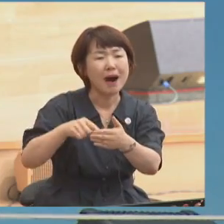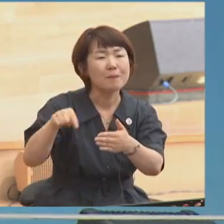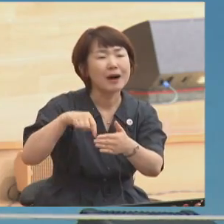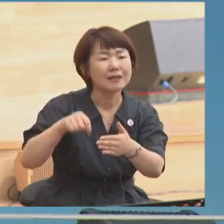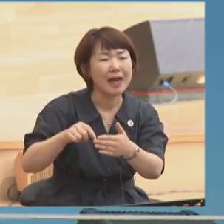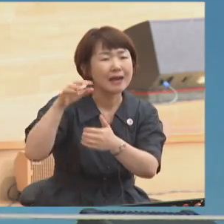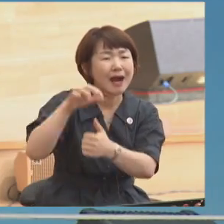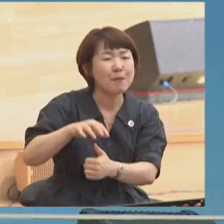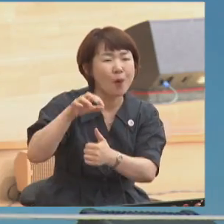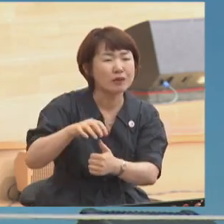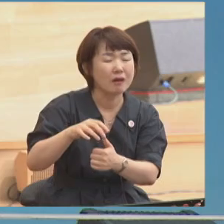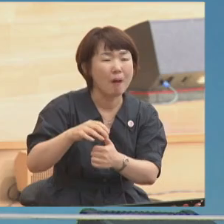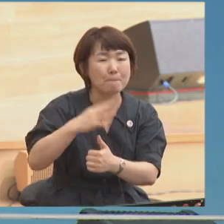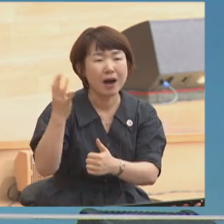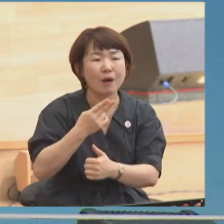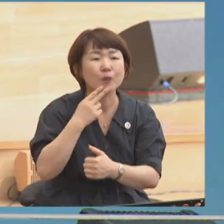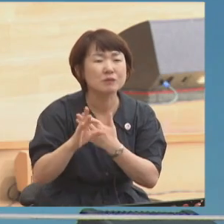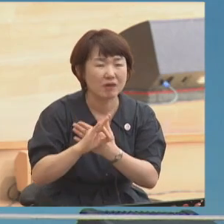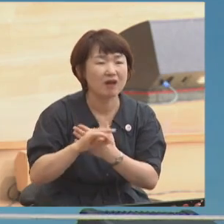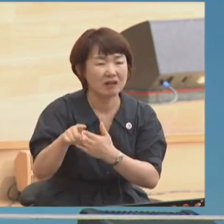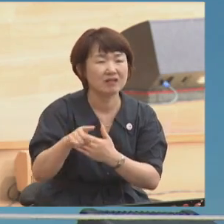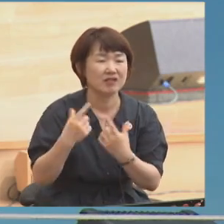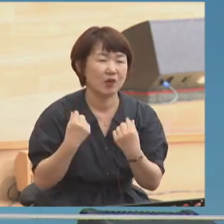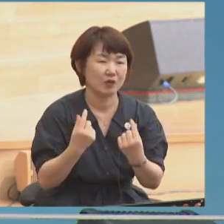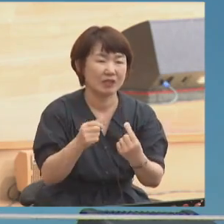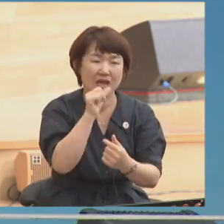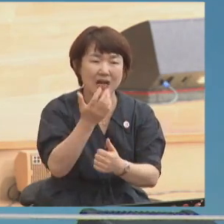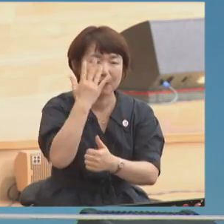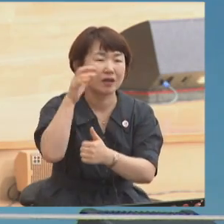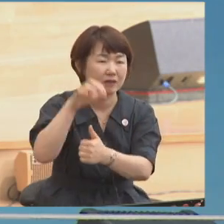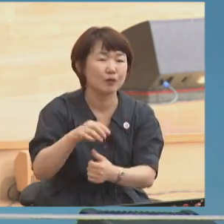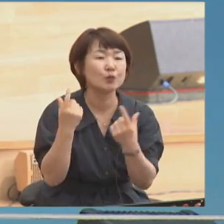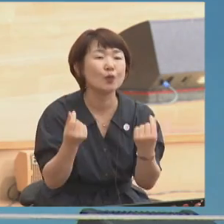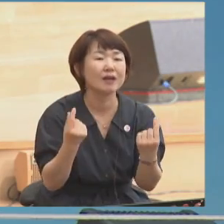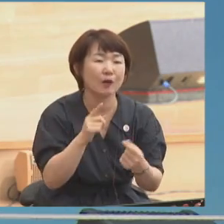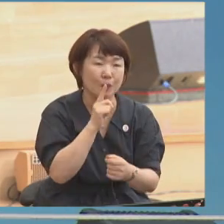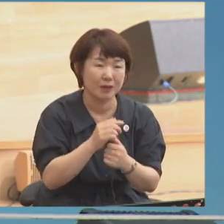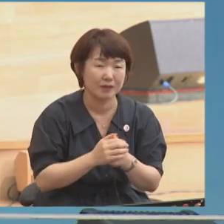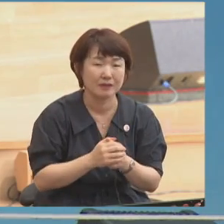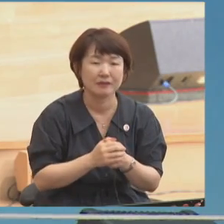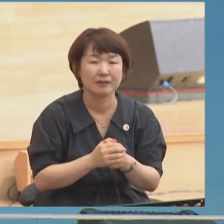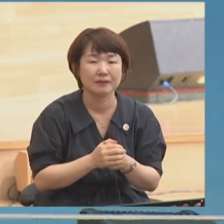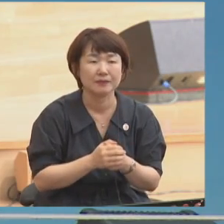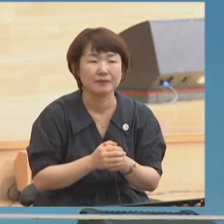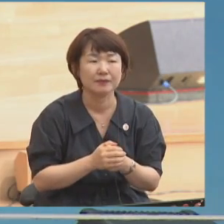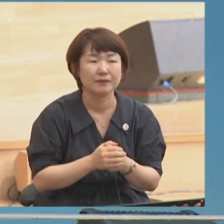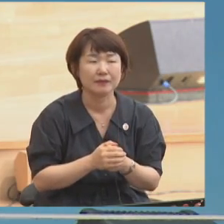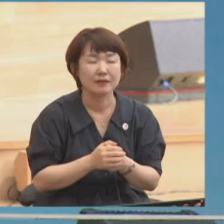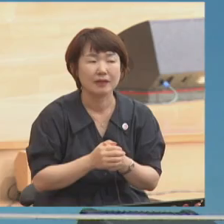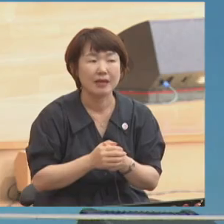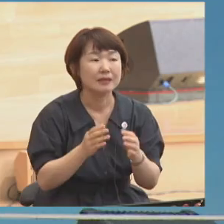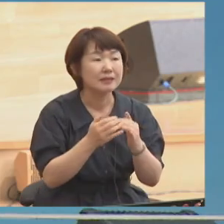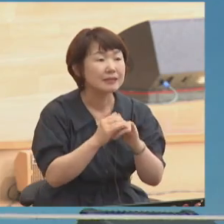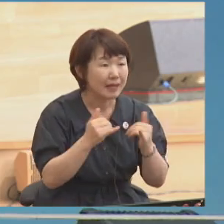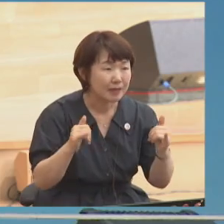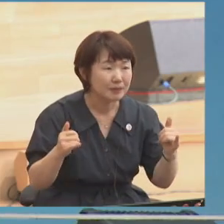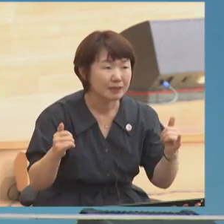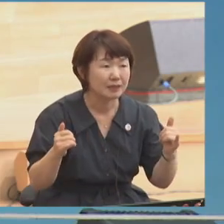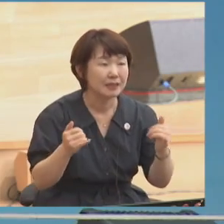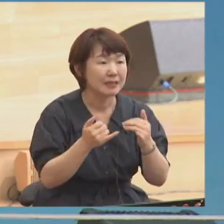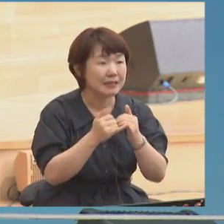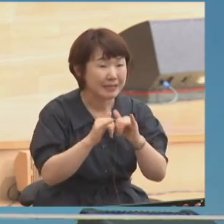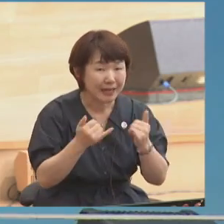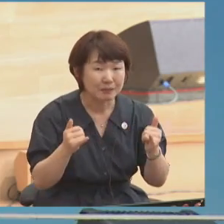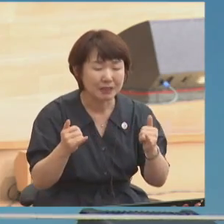마음의 감옥 속에 탈출하지 않으면 넌 여전히 감옥 속에 갇혀 있는 것이다. 여러분, 사람이요,